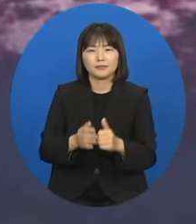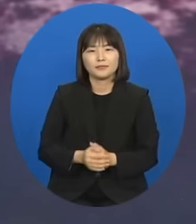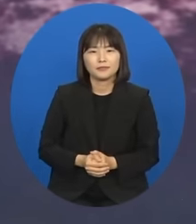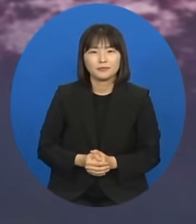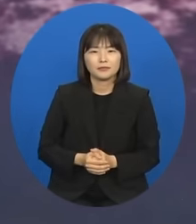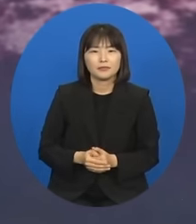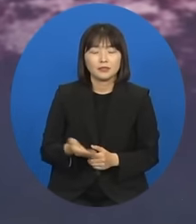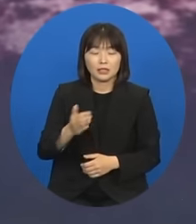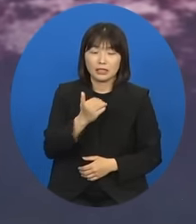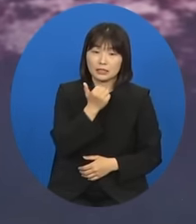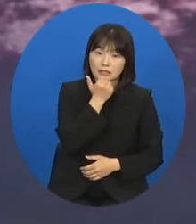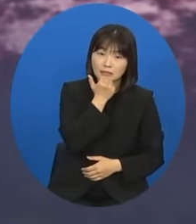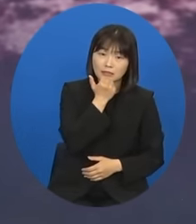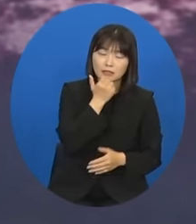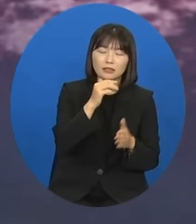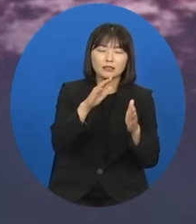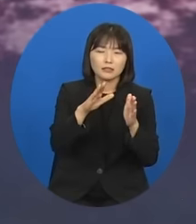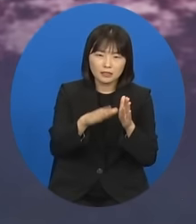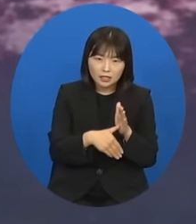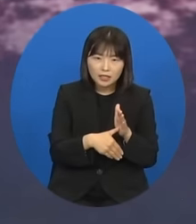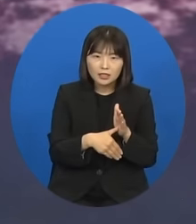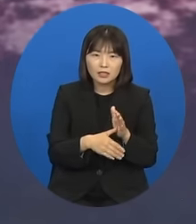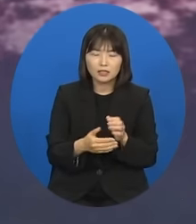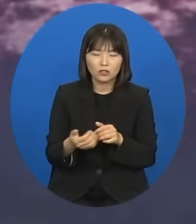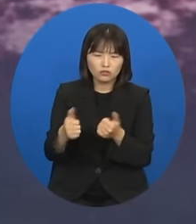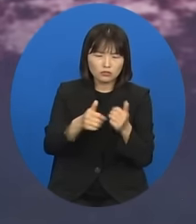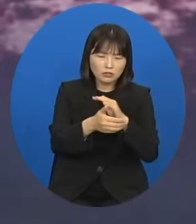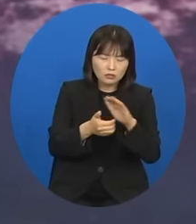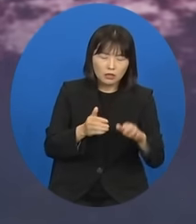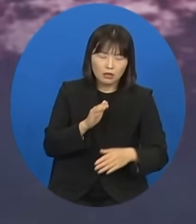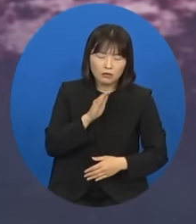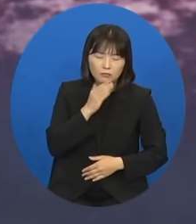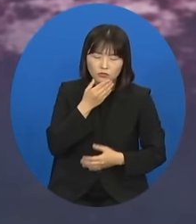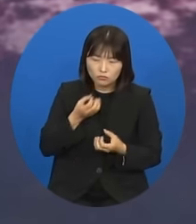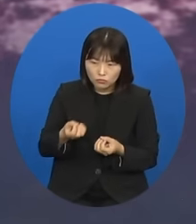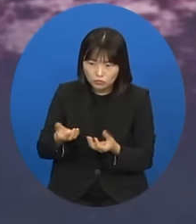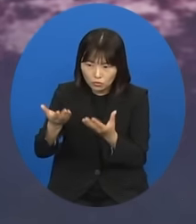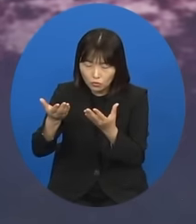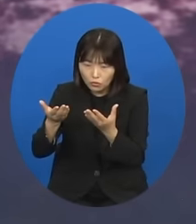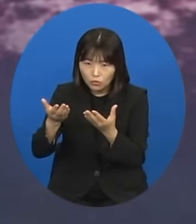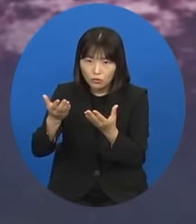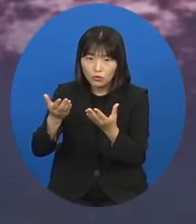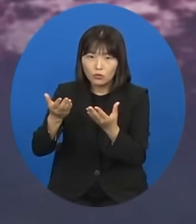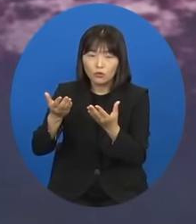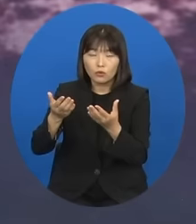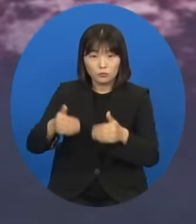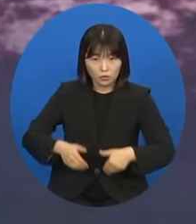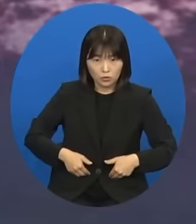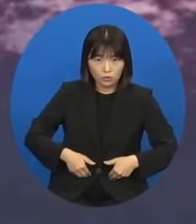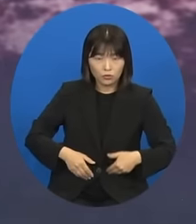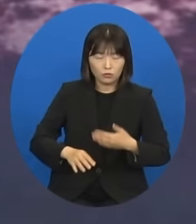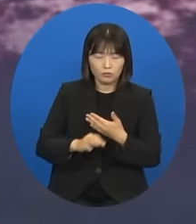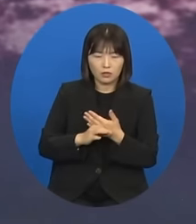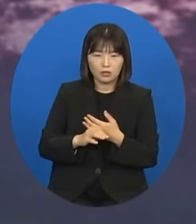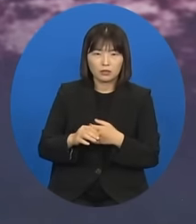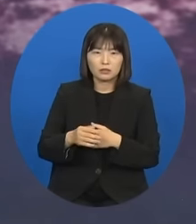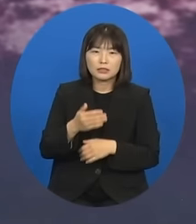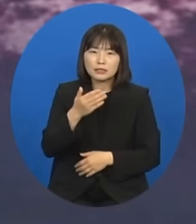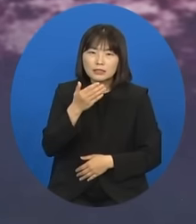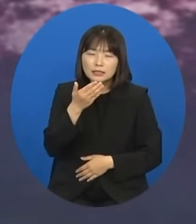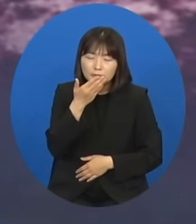이삭의 경우에는요 죽기 이전에 정말 축복을 해야 한다면 음식을 구할 것이 아니라